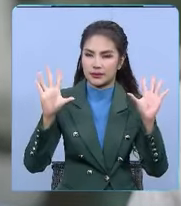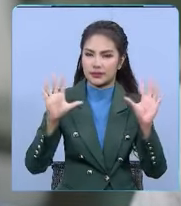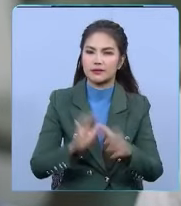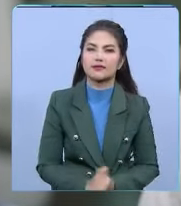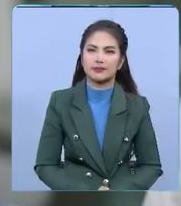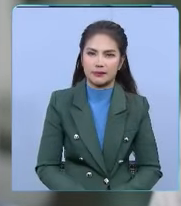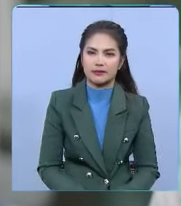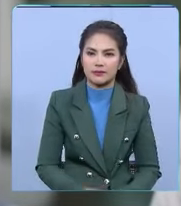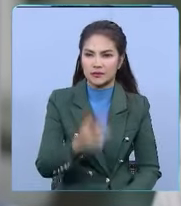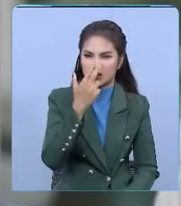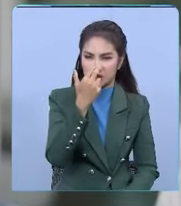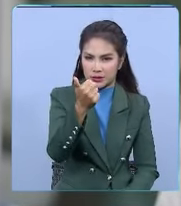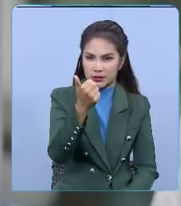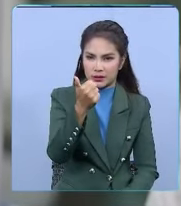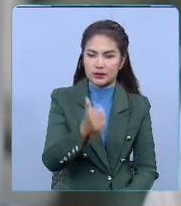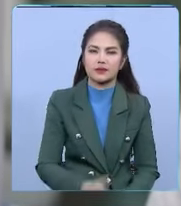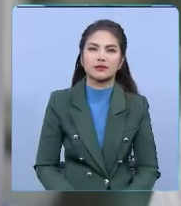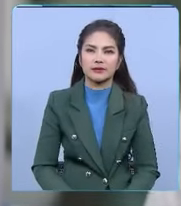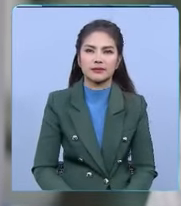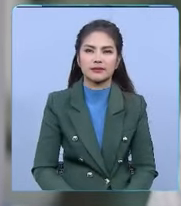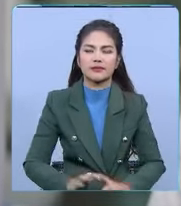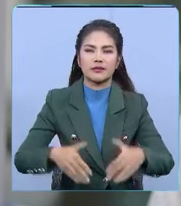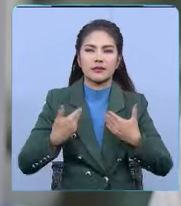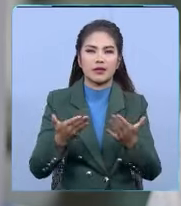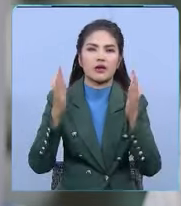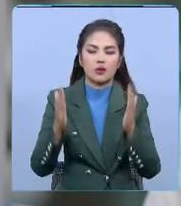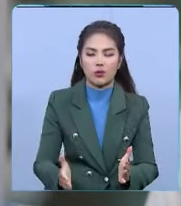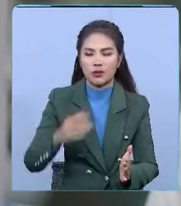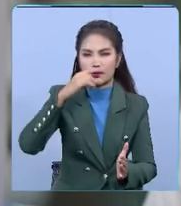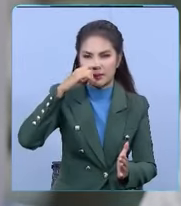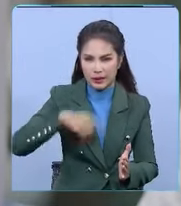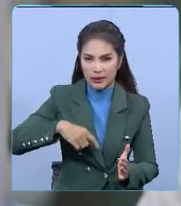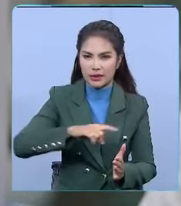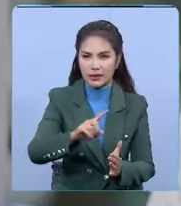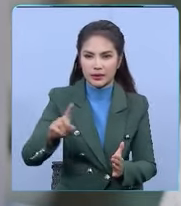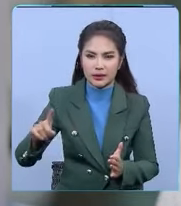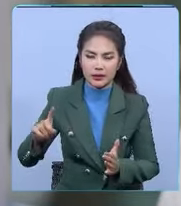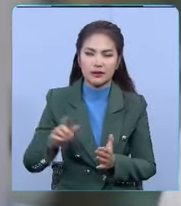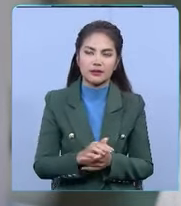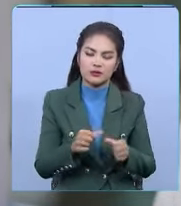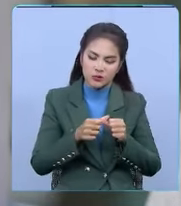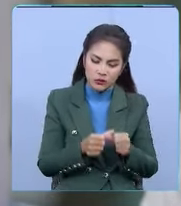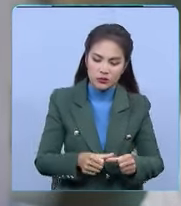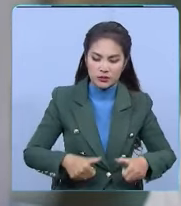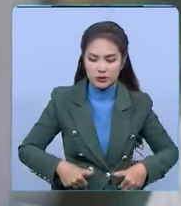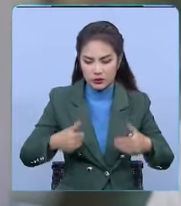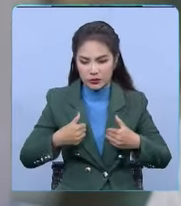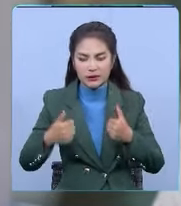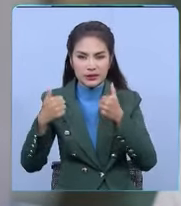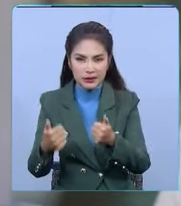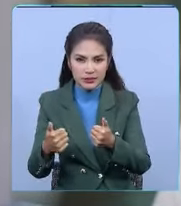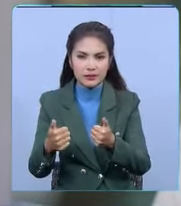ตรวจสอบได้นะครับเพื่อให้ประชาชนคนไทยนั้นทุกคนนั้นได้มีความเป็นอยู่ที่ดีขึ้นและมีความ